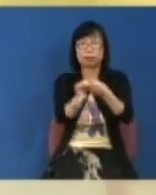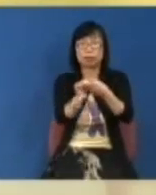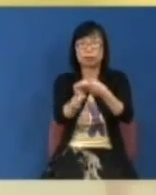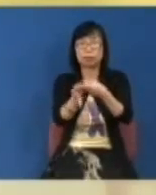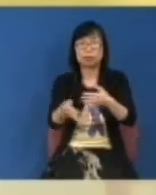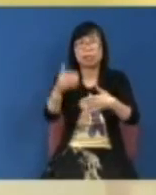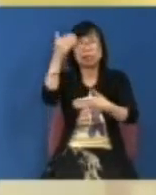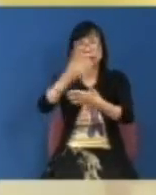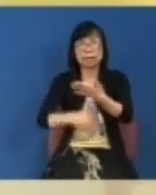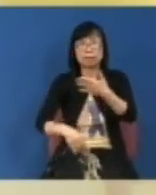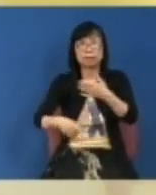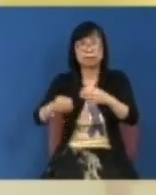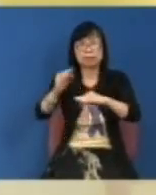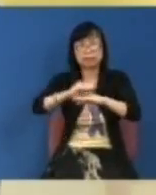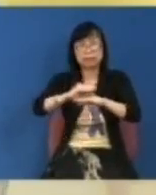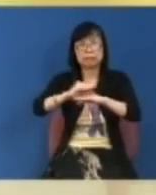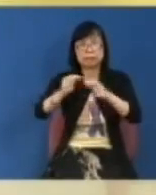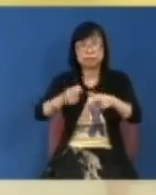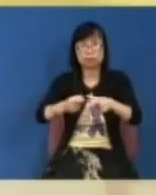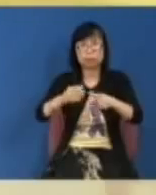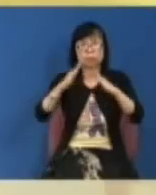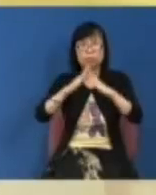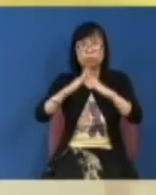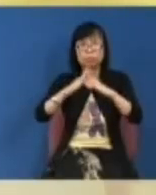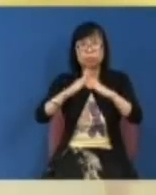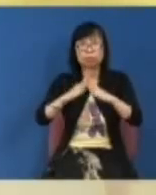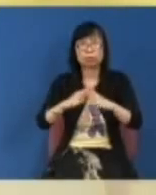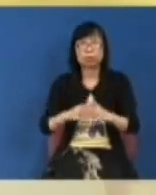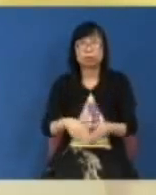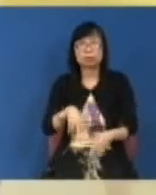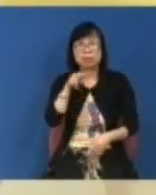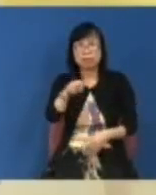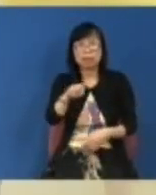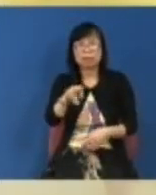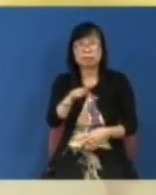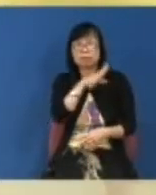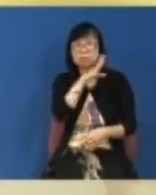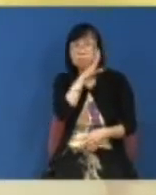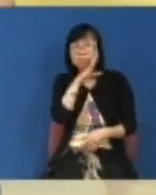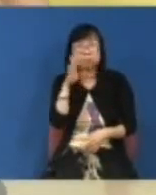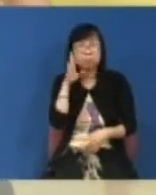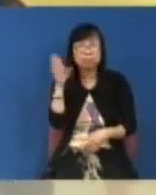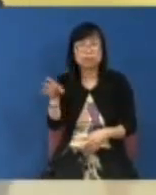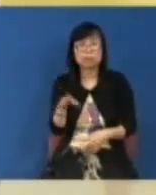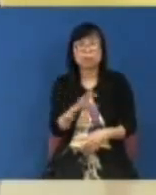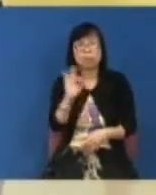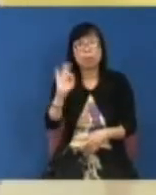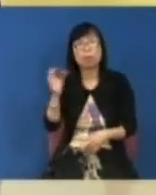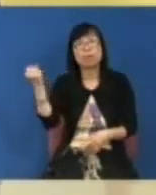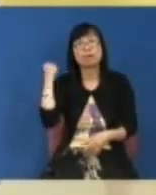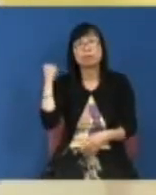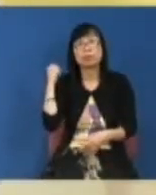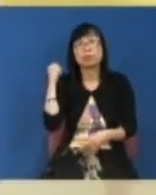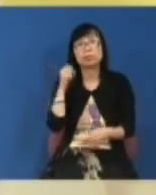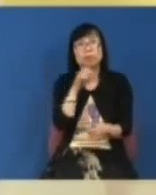減建公屋，領匯呢班領導做過咩？我完全冇能力去干